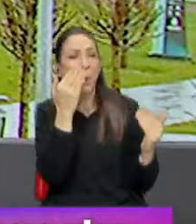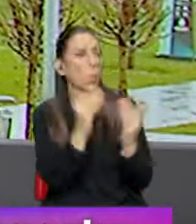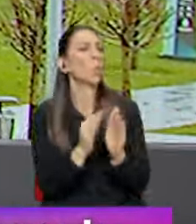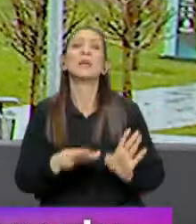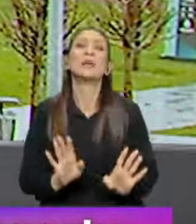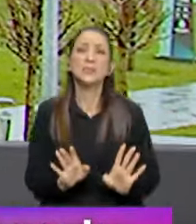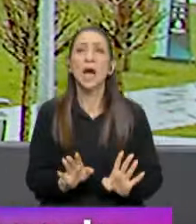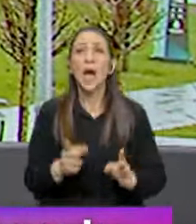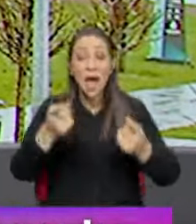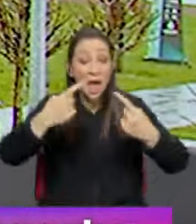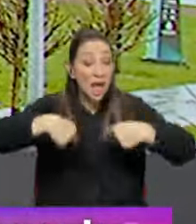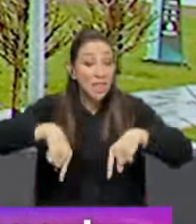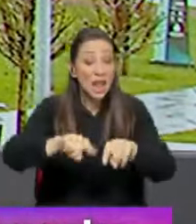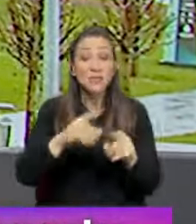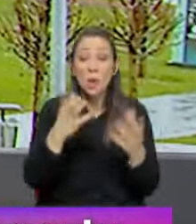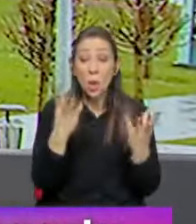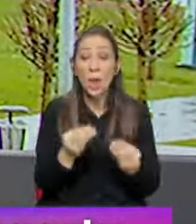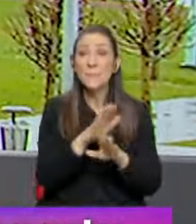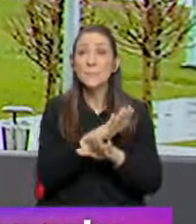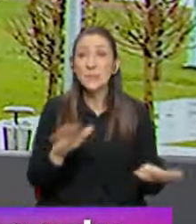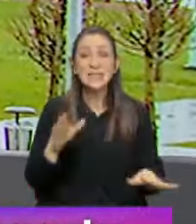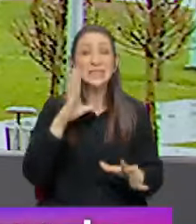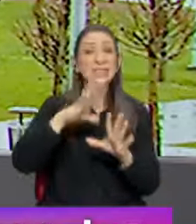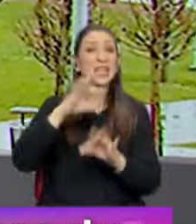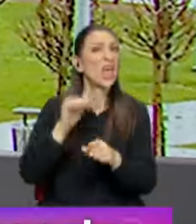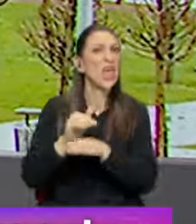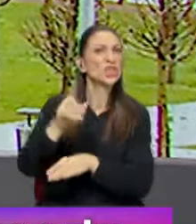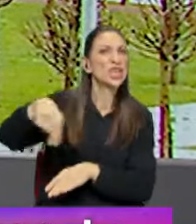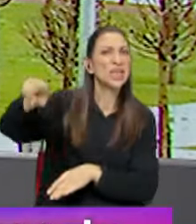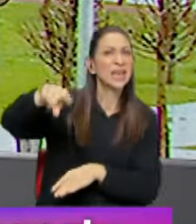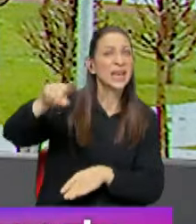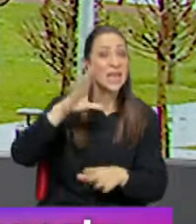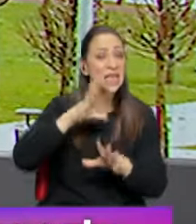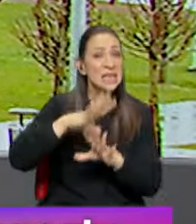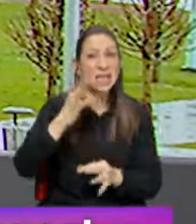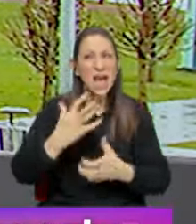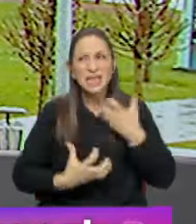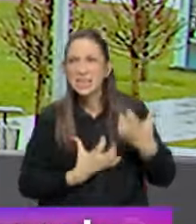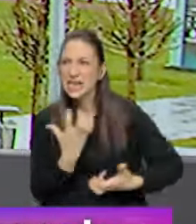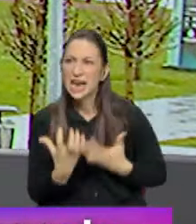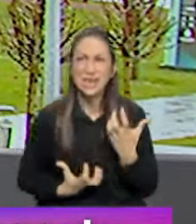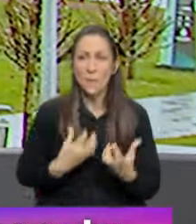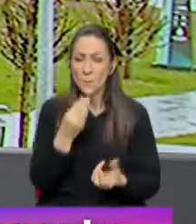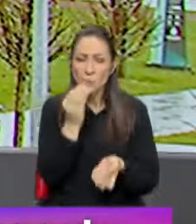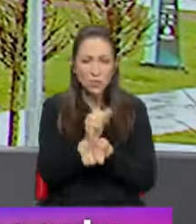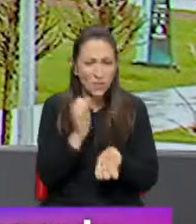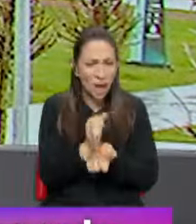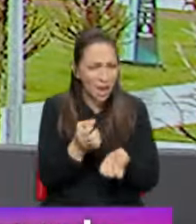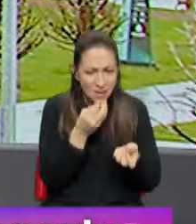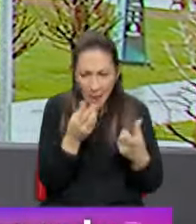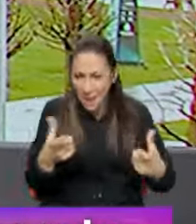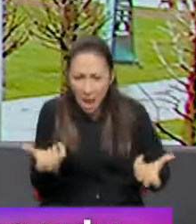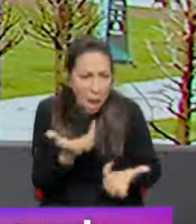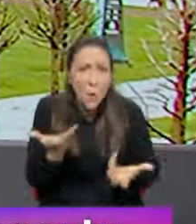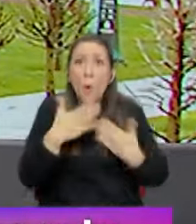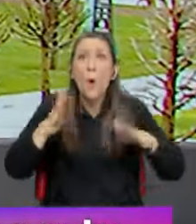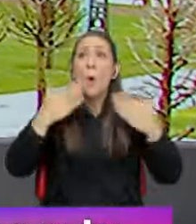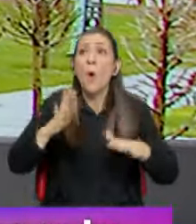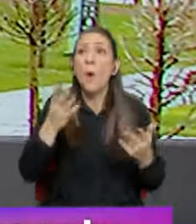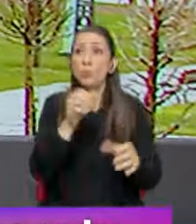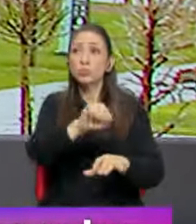etmiyorsa etrafınızda olanlar, bitenler, insanların yaşadığı, insanların kıvranışı, mutfaklarının, tencerelerinin kaynama